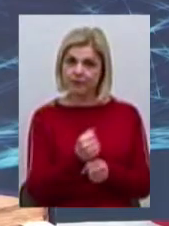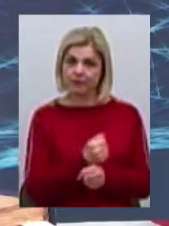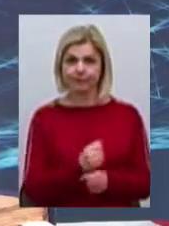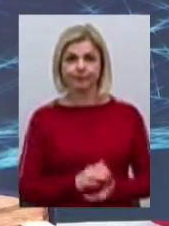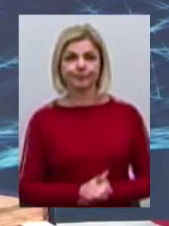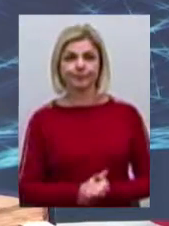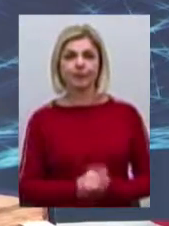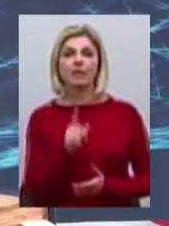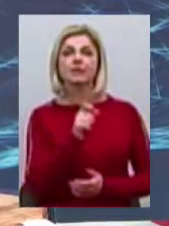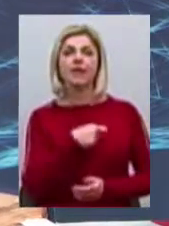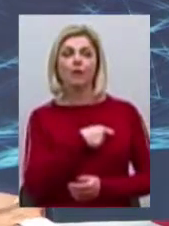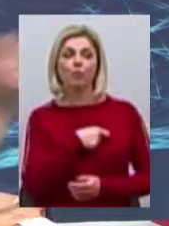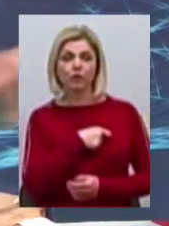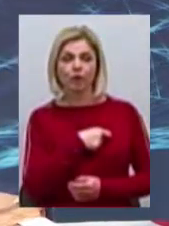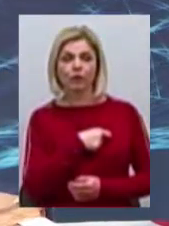депутатів Думи